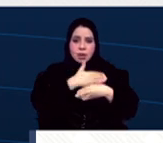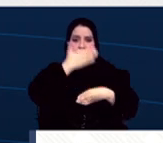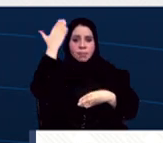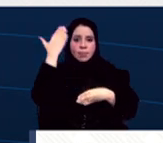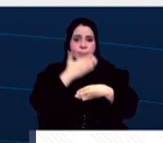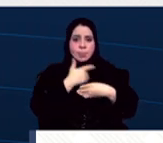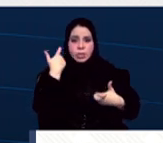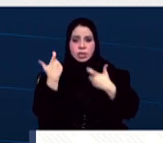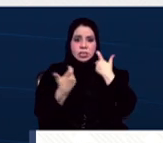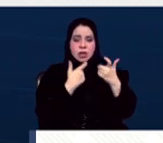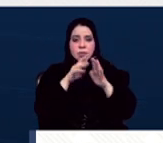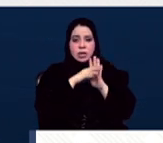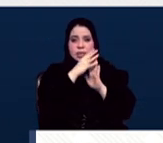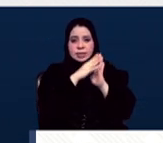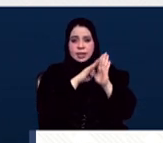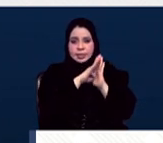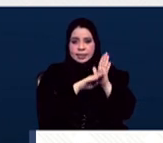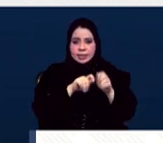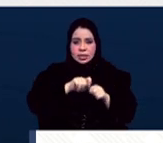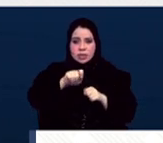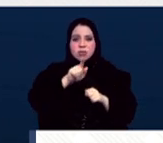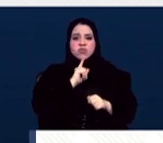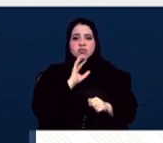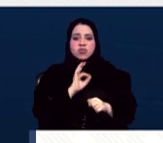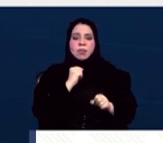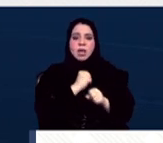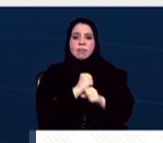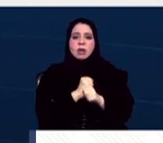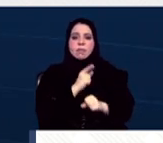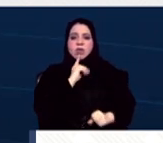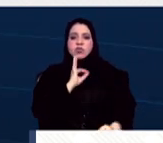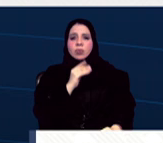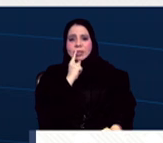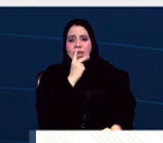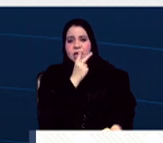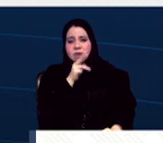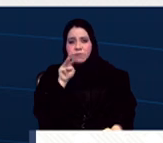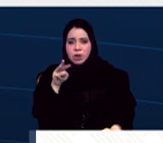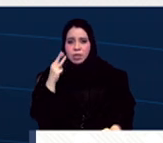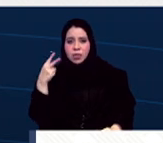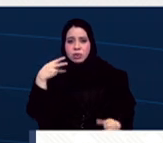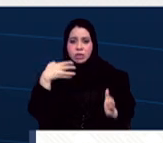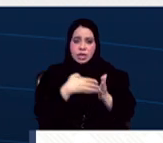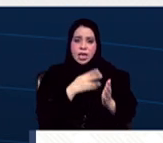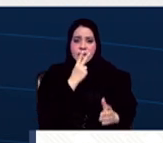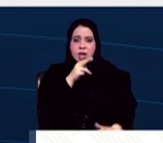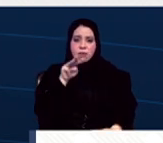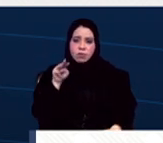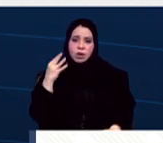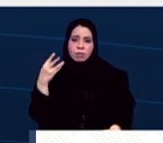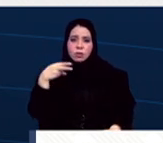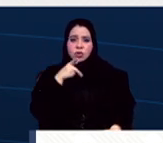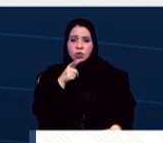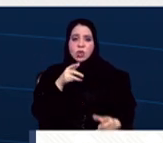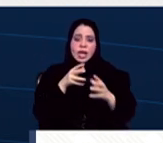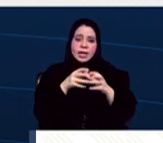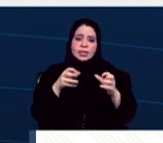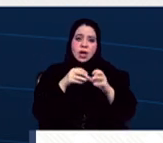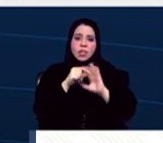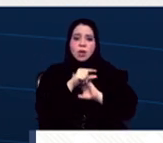منظمه الجمارك العالميه في خطتها الاستراتيجيه وما انجز بالخطه التشغيليه في العام 2023